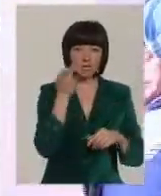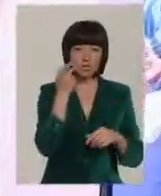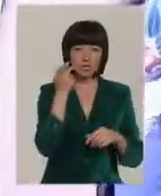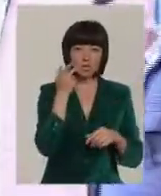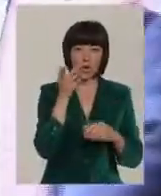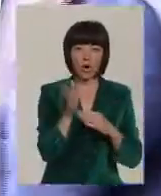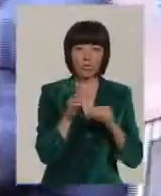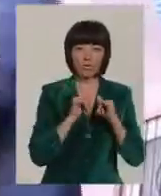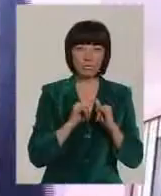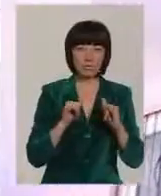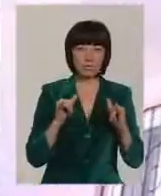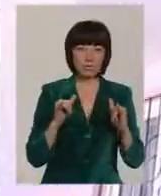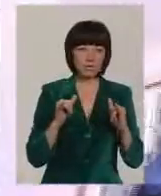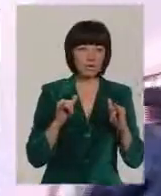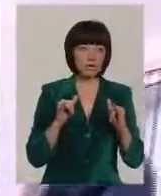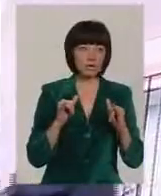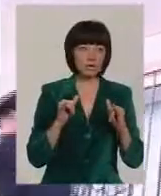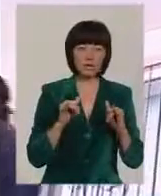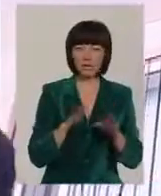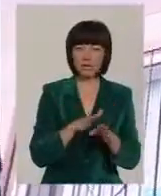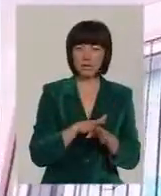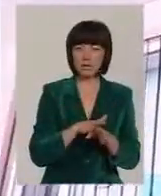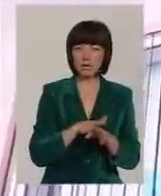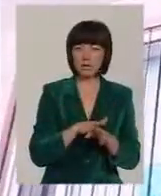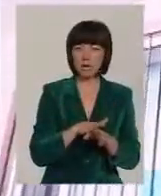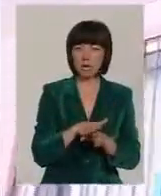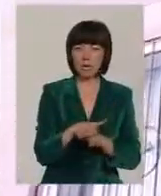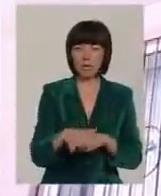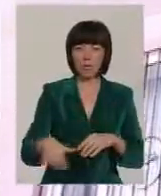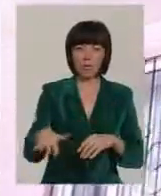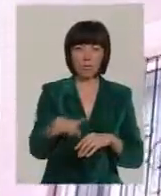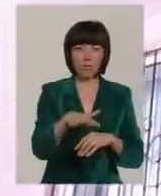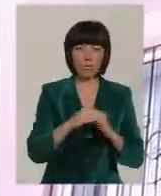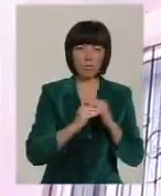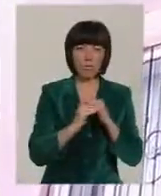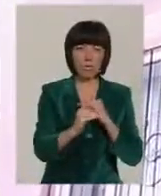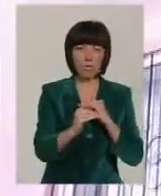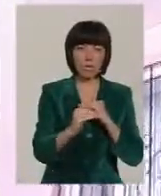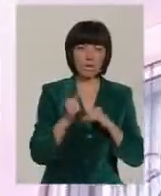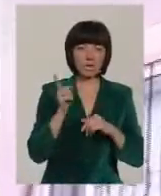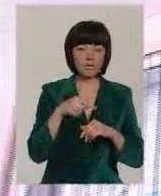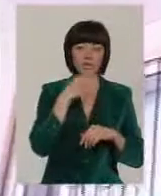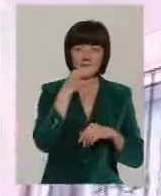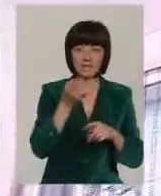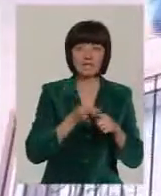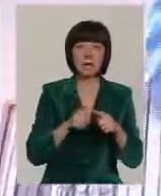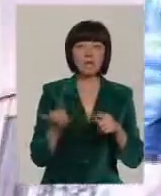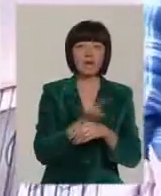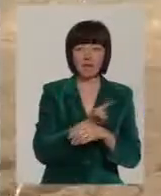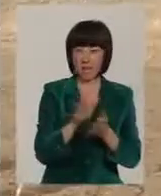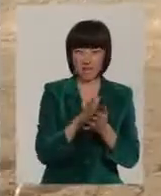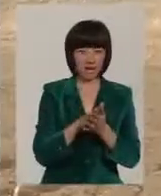сич. Постійно. На поле, от агроном у нас є, вони все рівня на поле. Так хтось вам сказав, то це брехня і